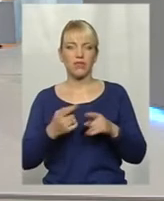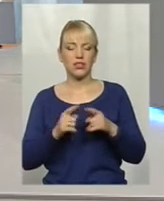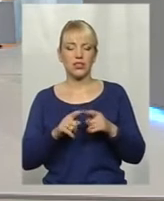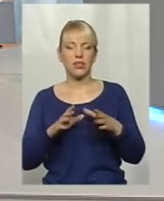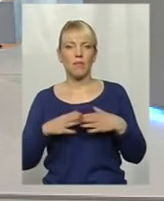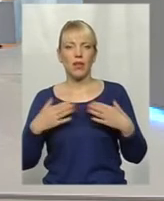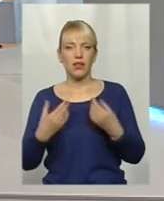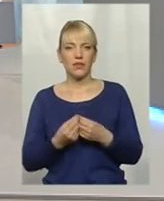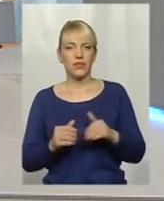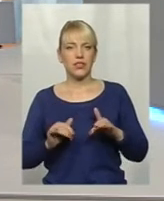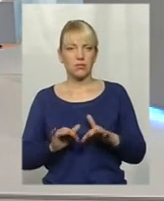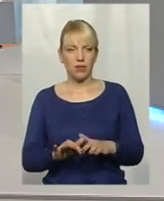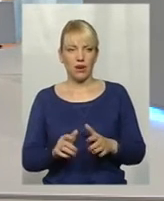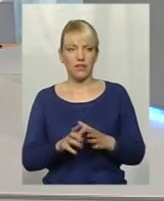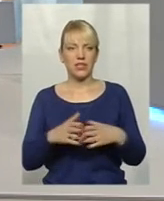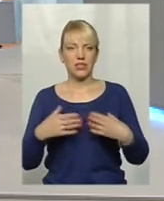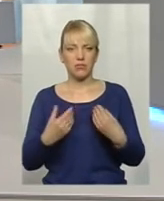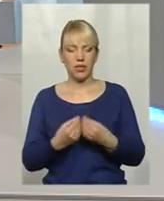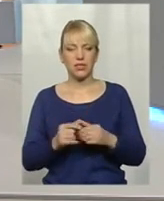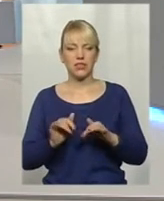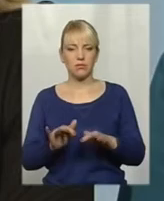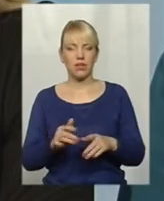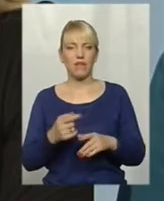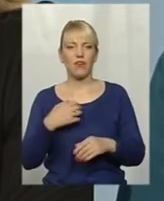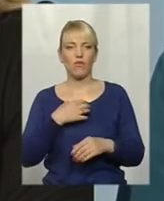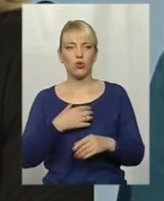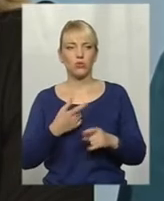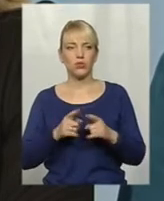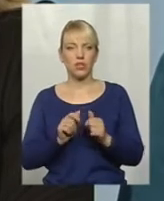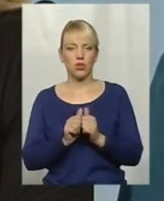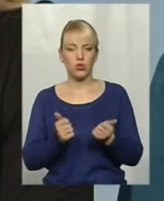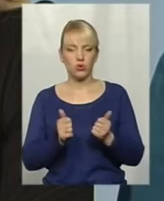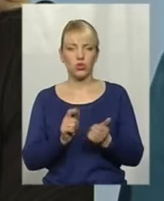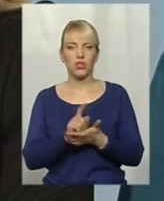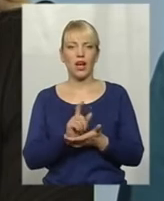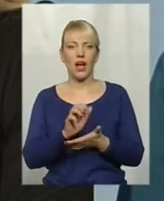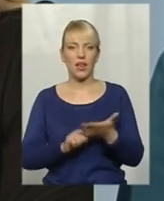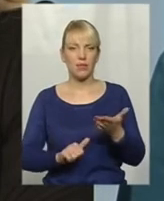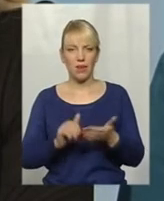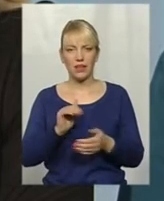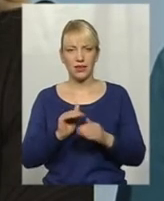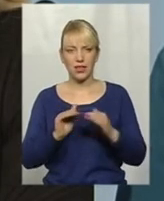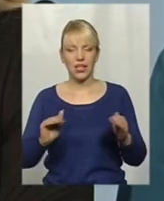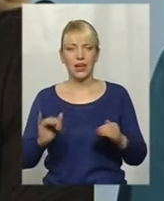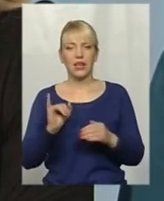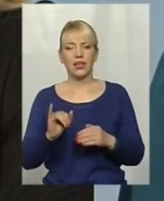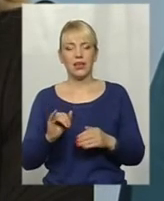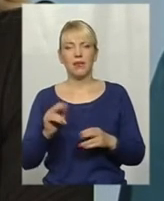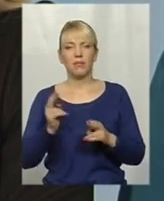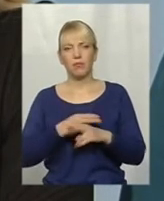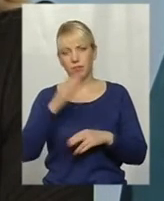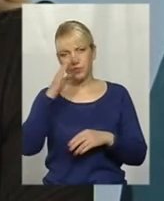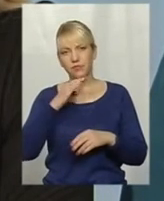справи. Сімейні справи в основному – це розлучення, аліменти, позбавлення батьківських прав. Іноді буває